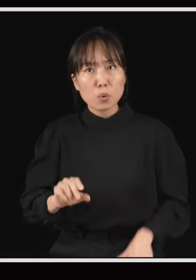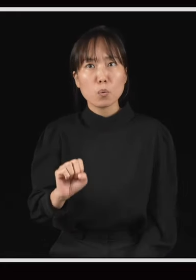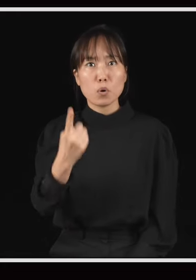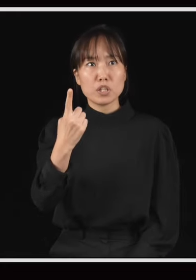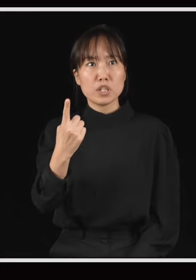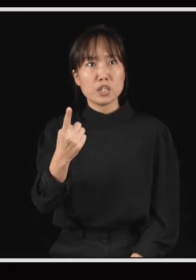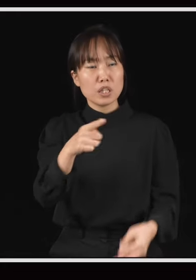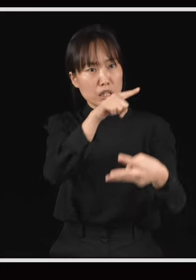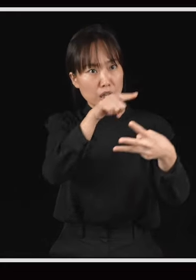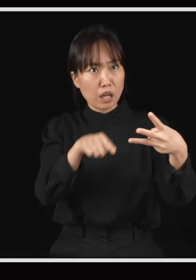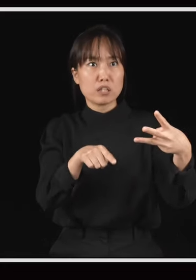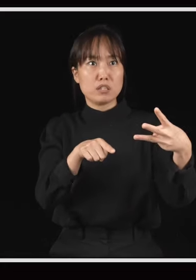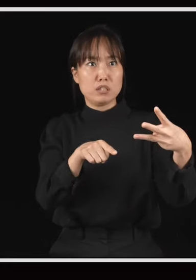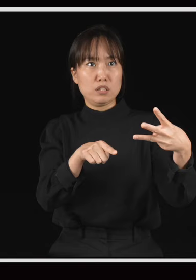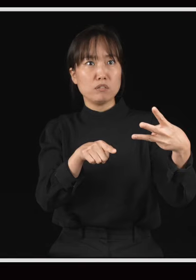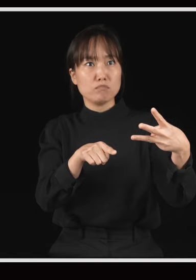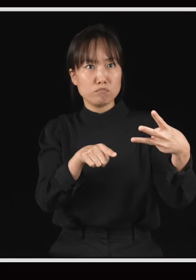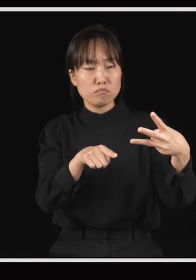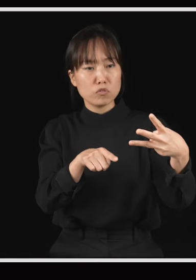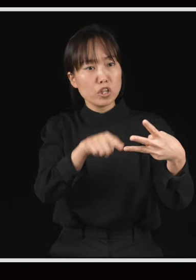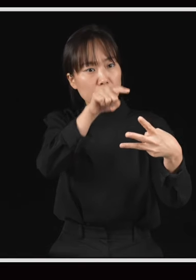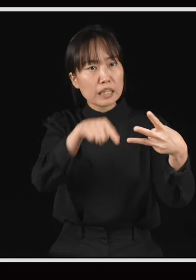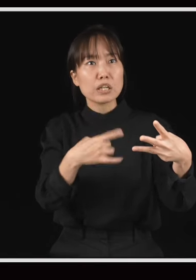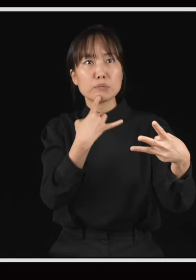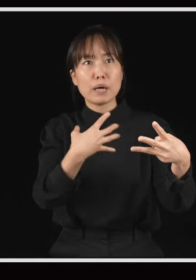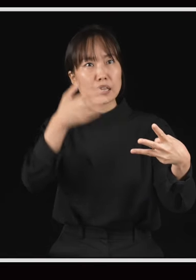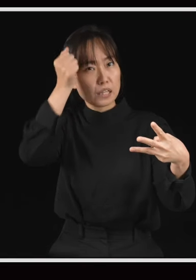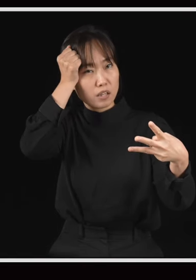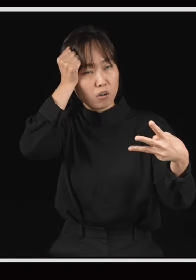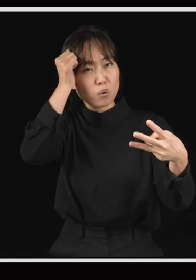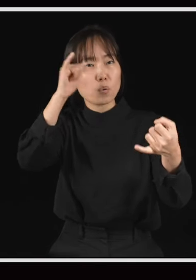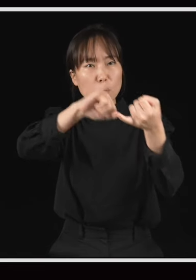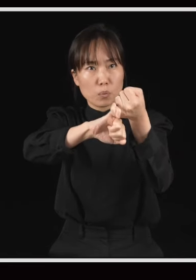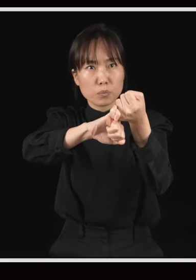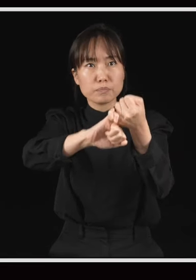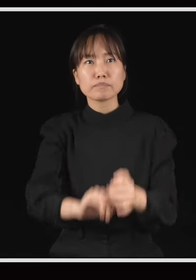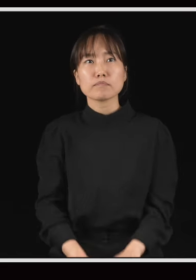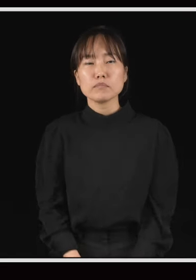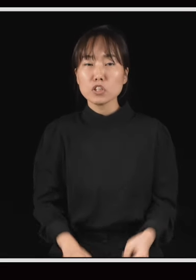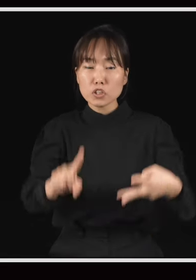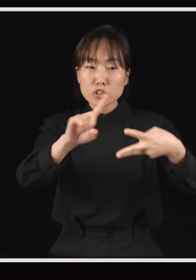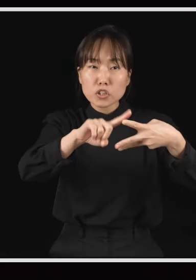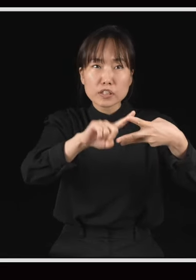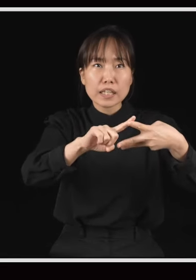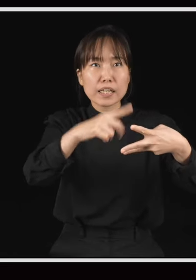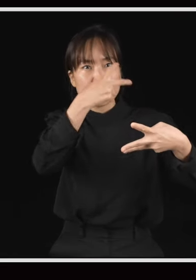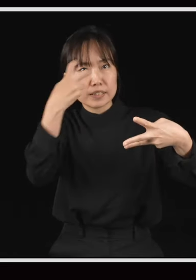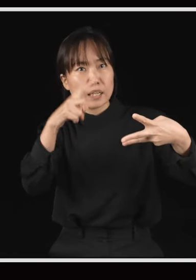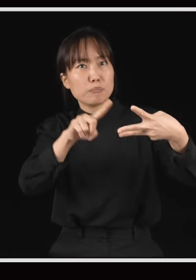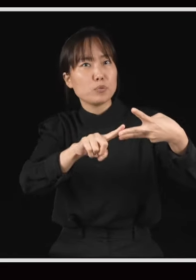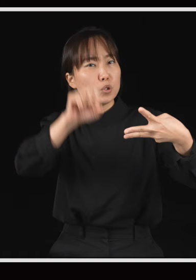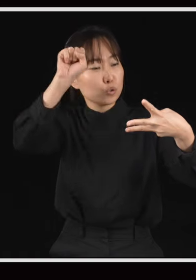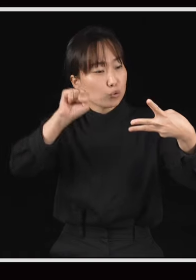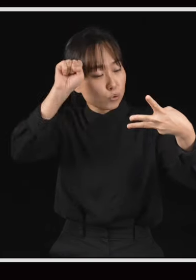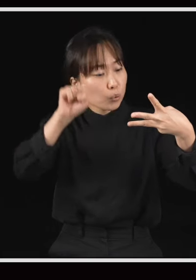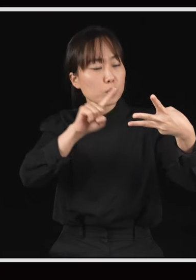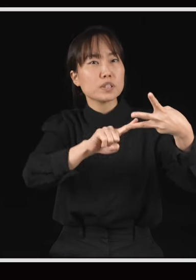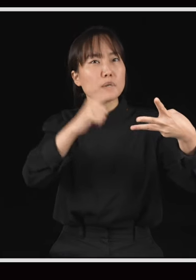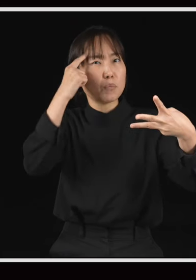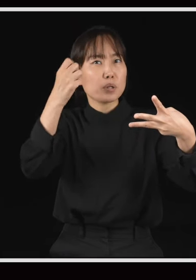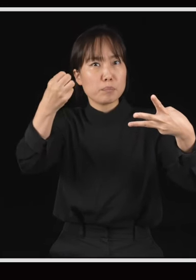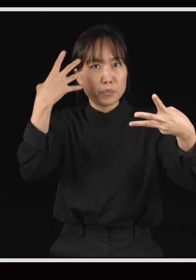피로가 왜 생기냐? 이 세 가지입니다. 딱 세 가지가 이겁니다. 제가 교육하는 게 잠과 운동과 머리 비우기는